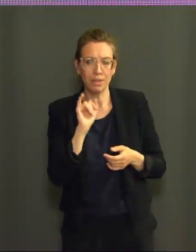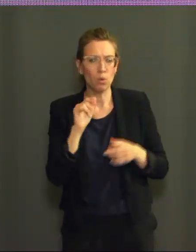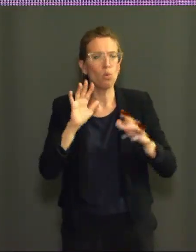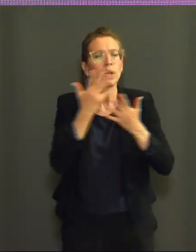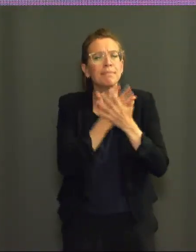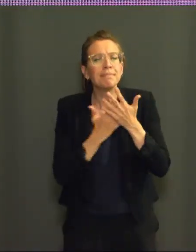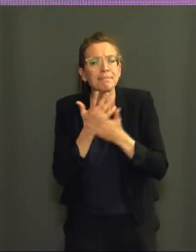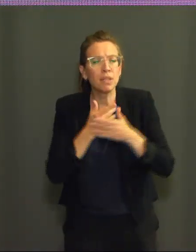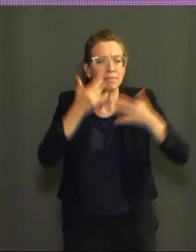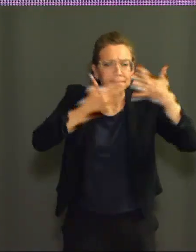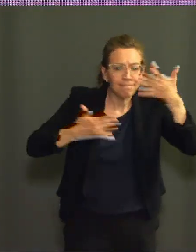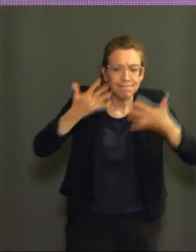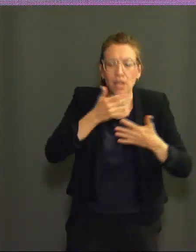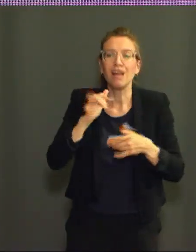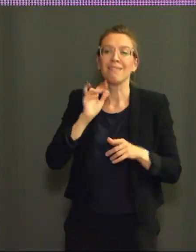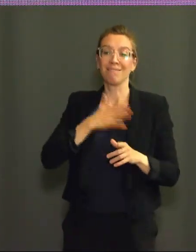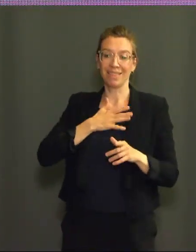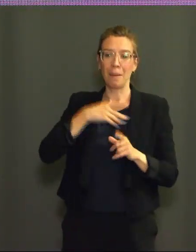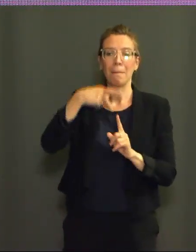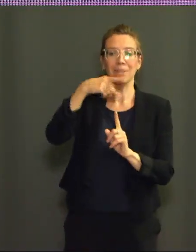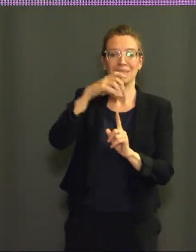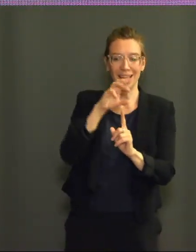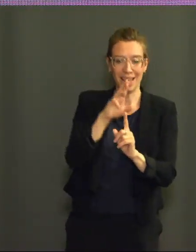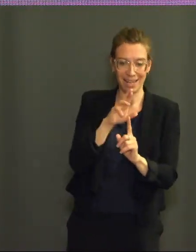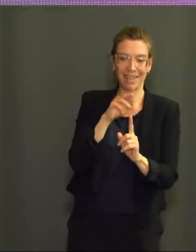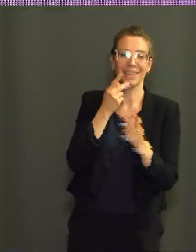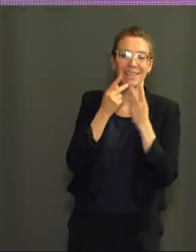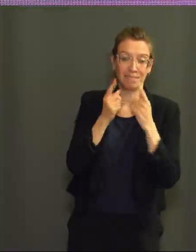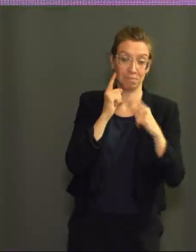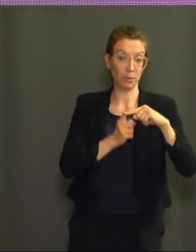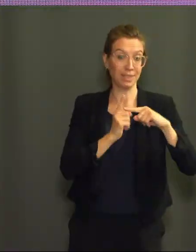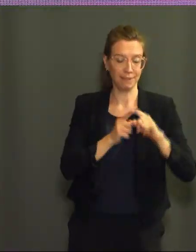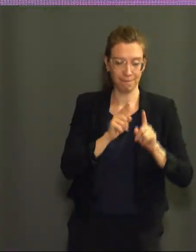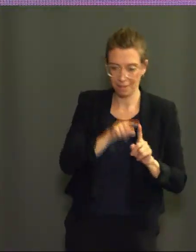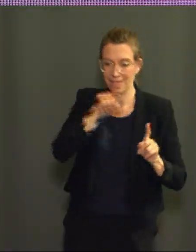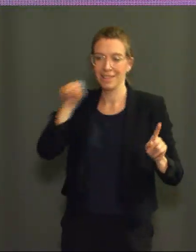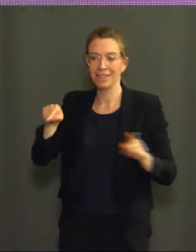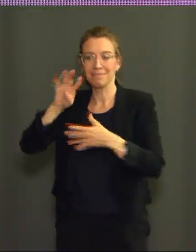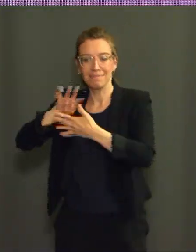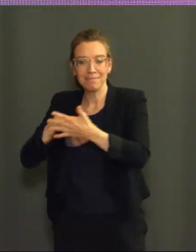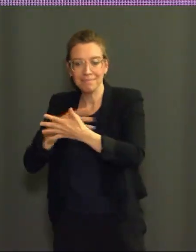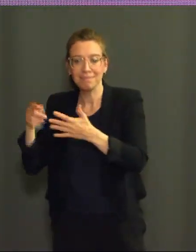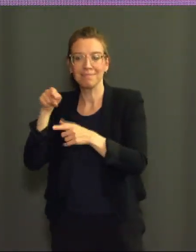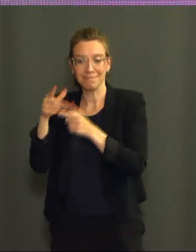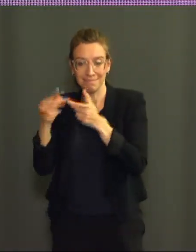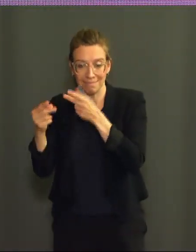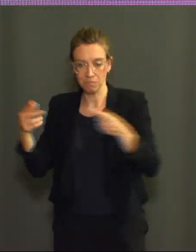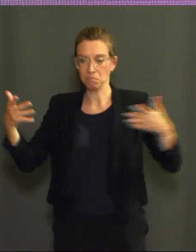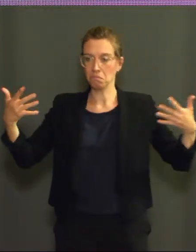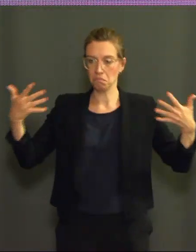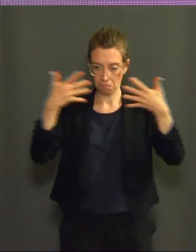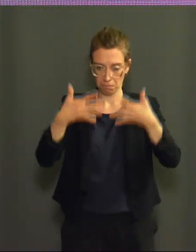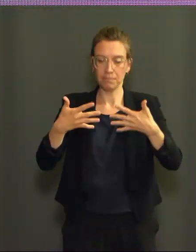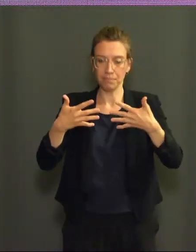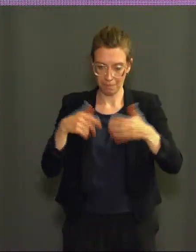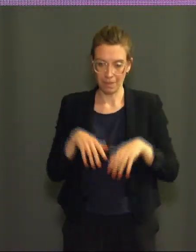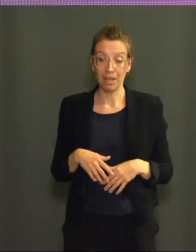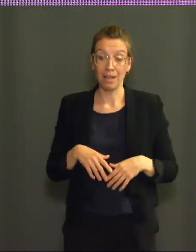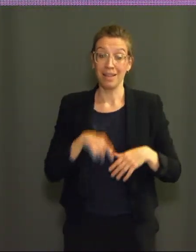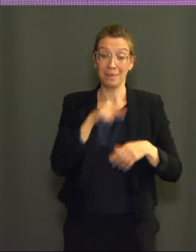vaccinaties. Een infectie bij volledig gevaccineerde personen wordt een doorbraakinfectie